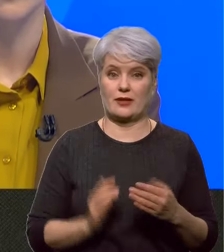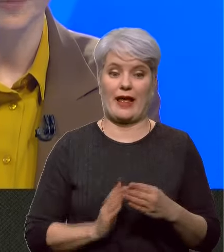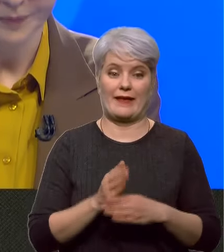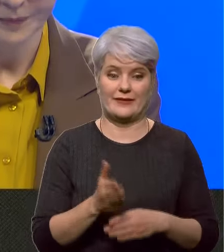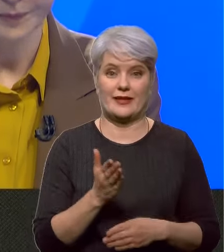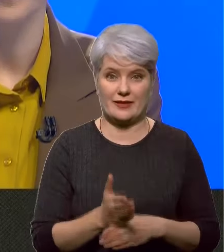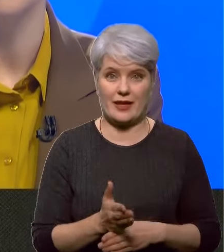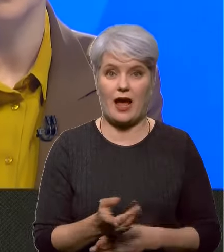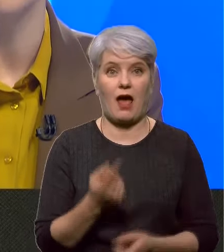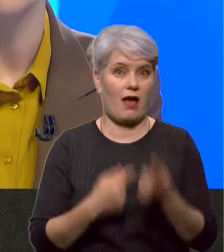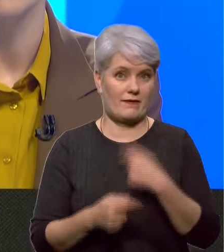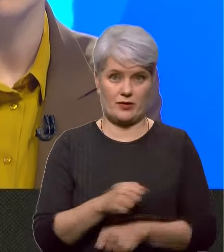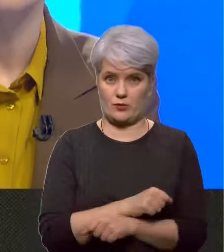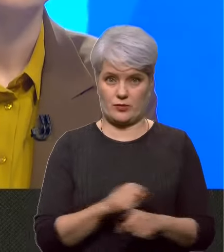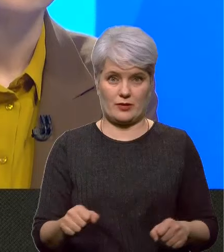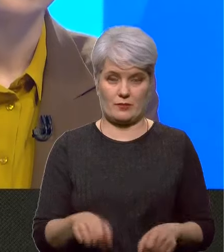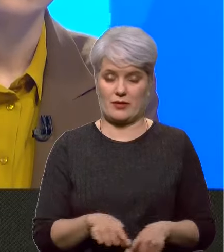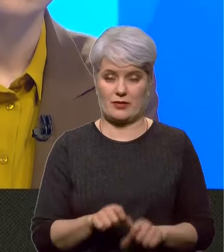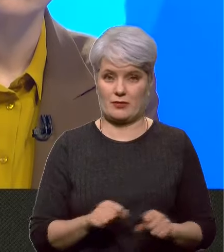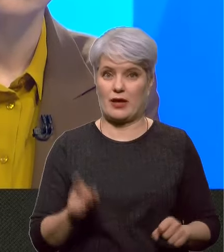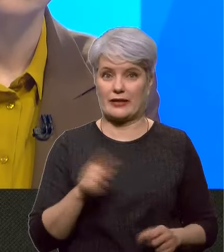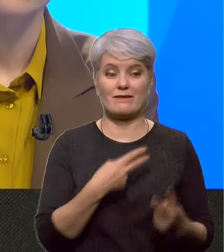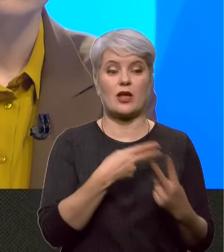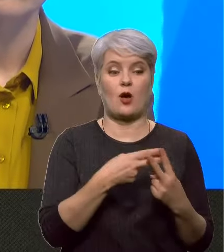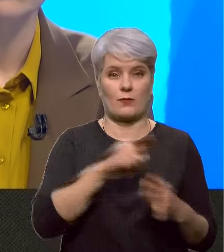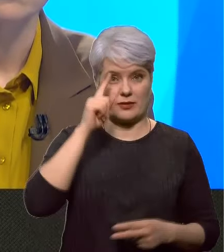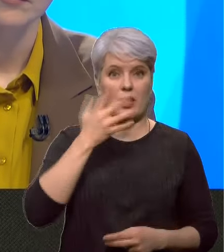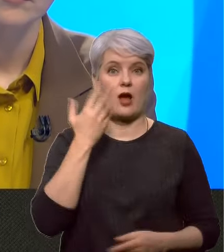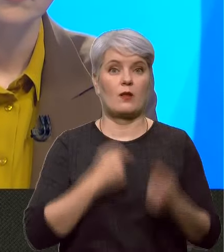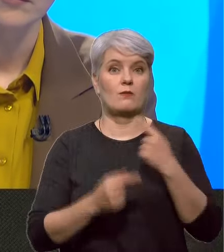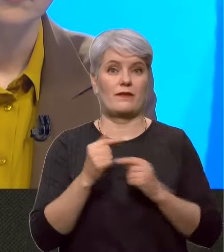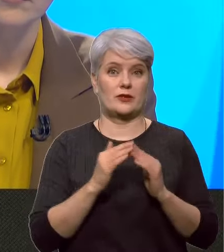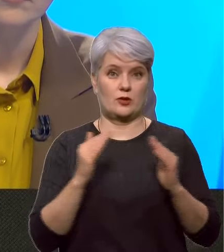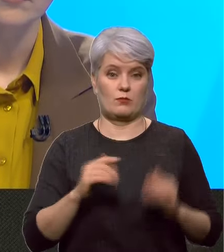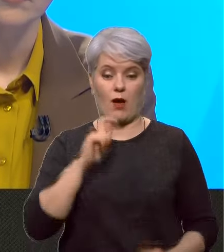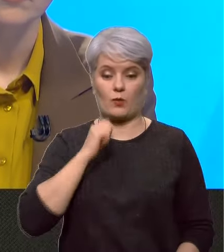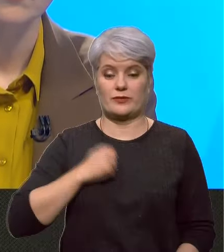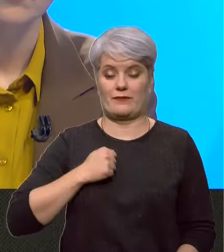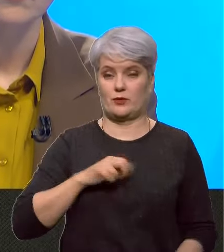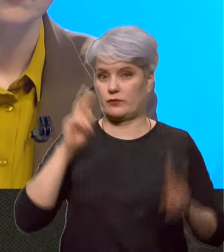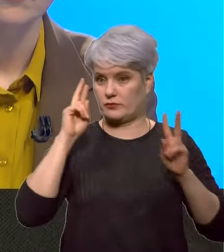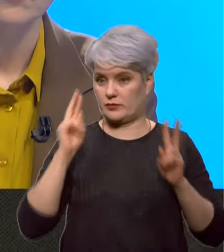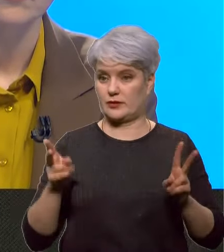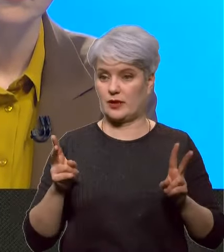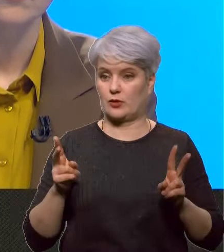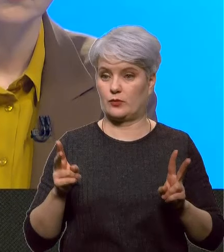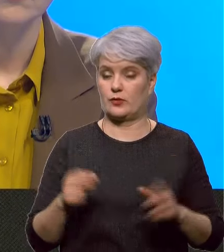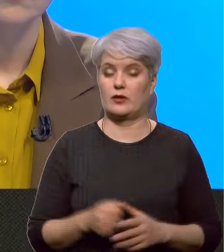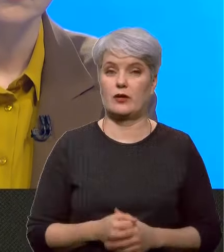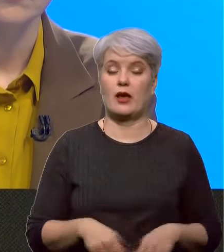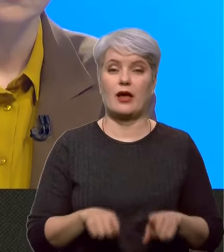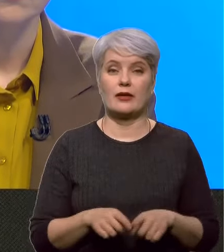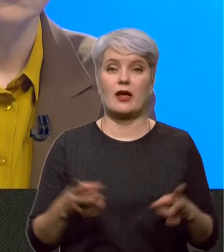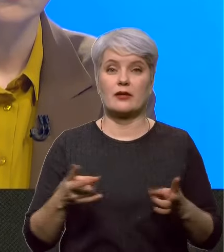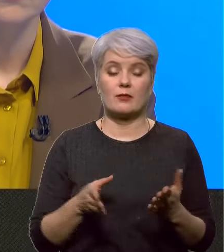виходу немає. Так не має бути. І навіть ув'язнені знають, коли вони повернуться додому, а українські військові не знають. Але також